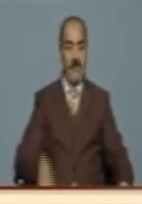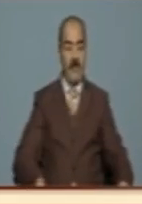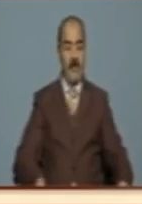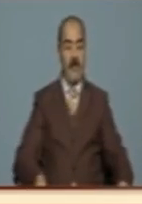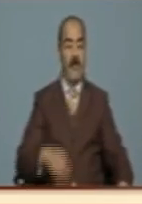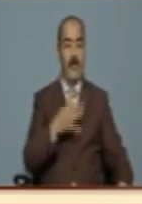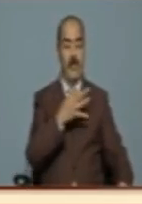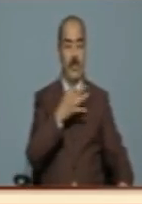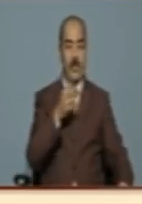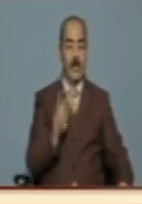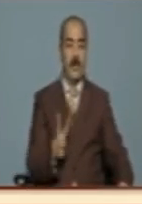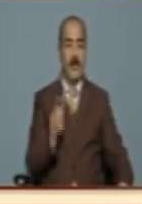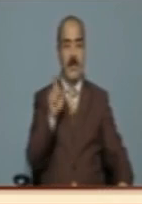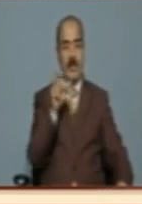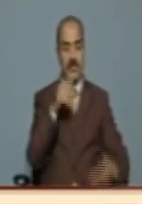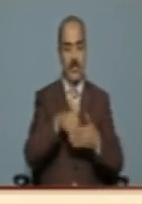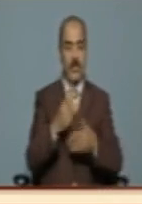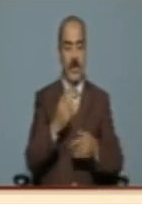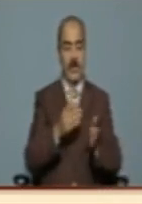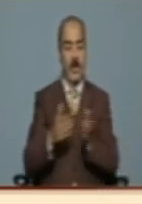489,307 صوتا بنسبة